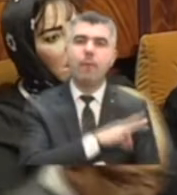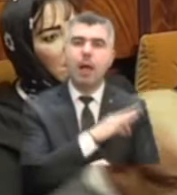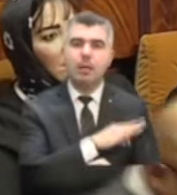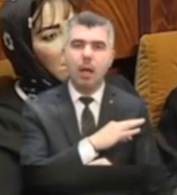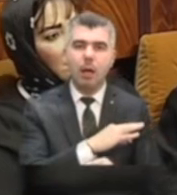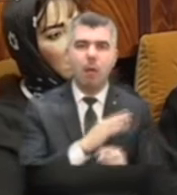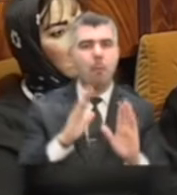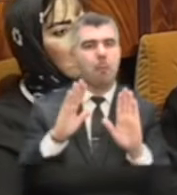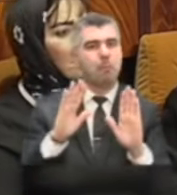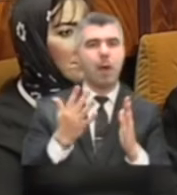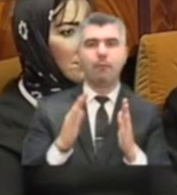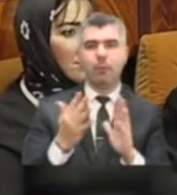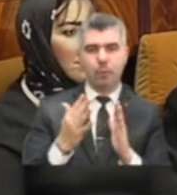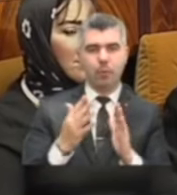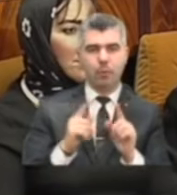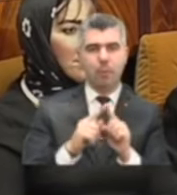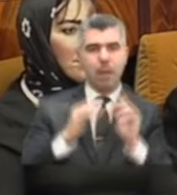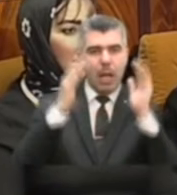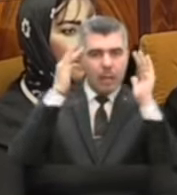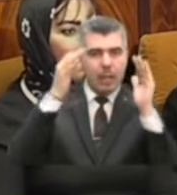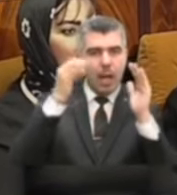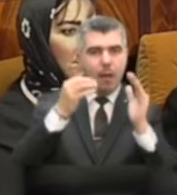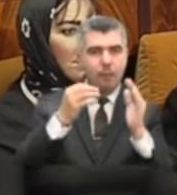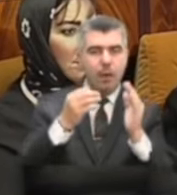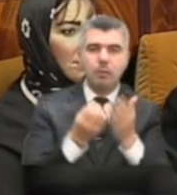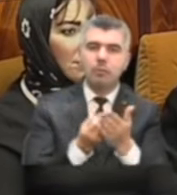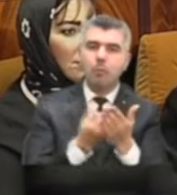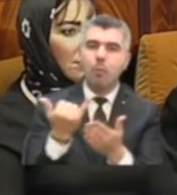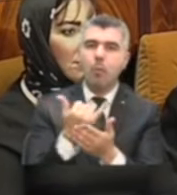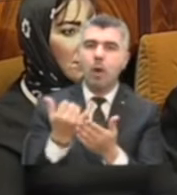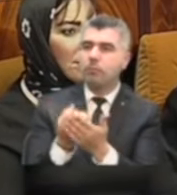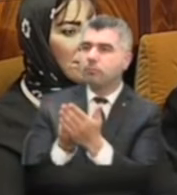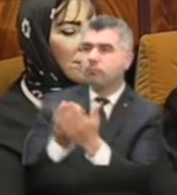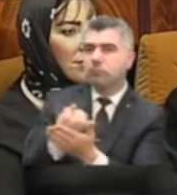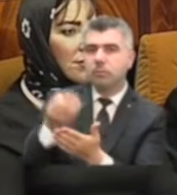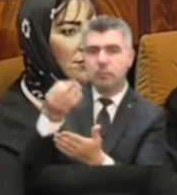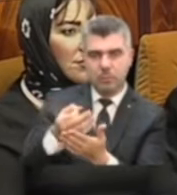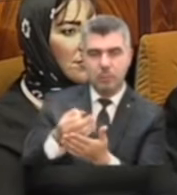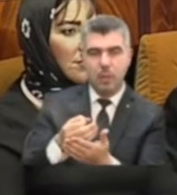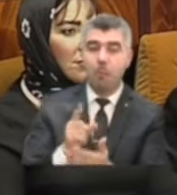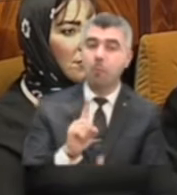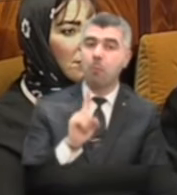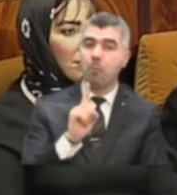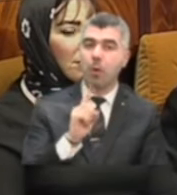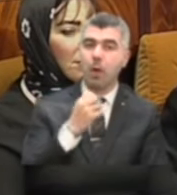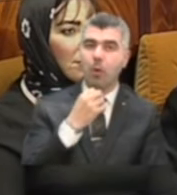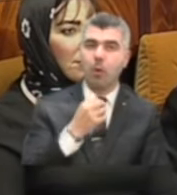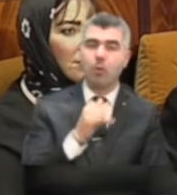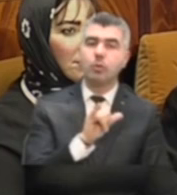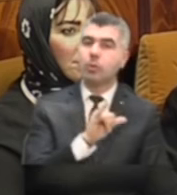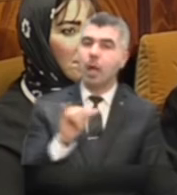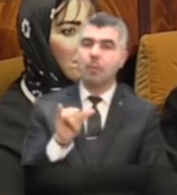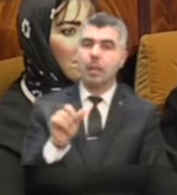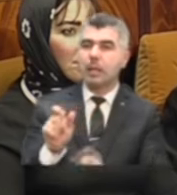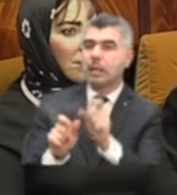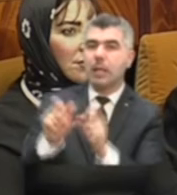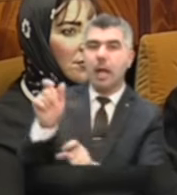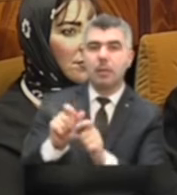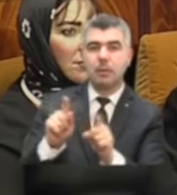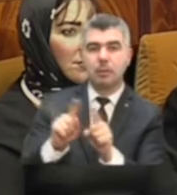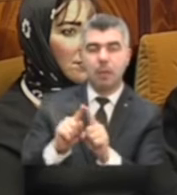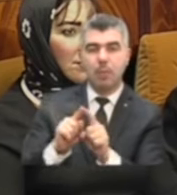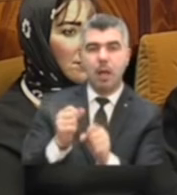والثقافة الهادفة بالنسبة للمغاربة. لكن السيد الوزير ما يمكنش المواطن هو اللي يقوم بدور